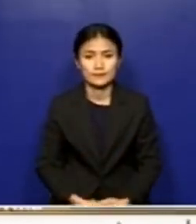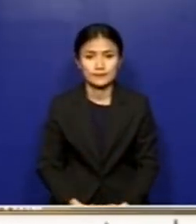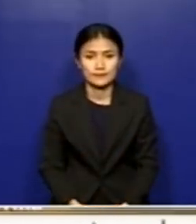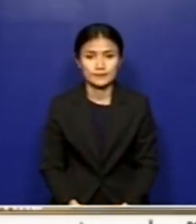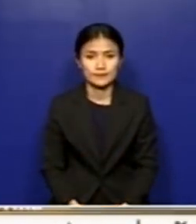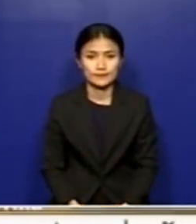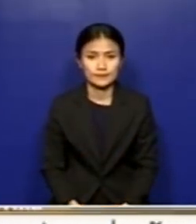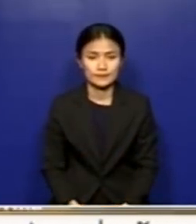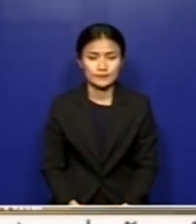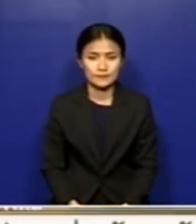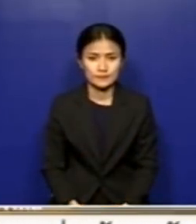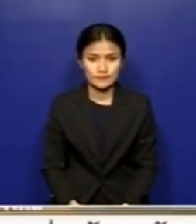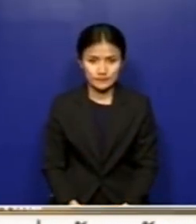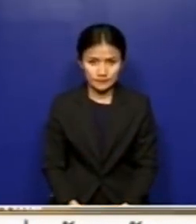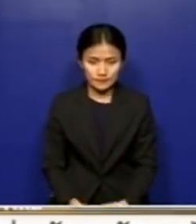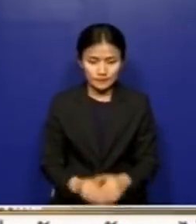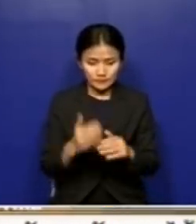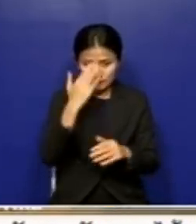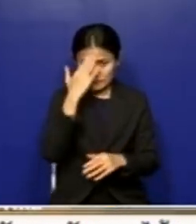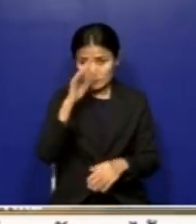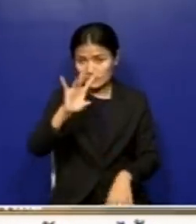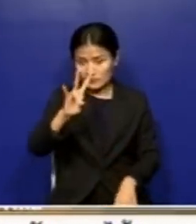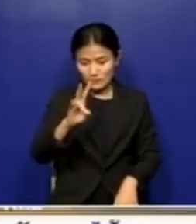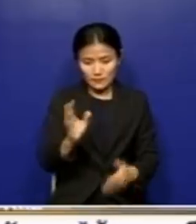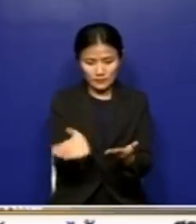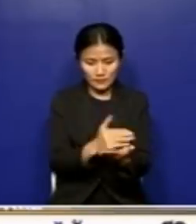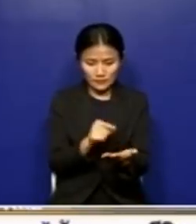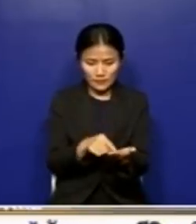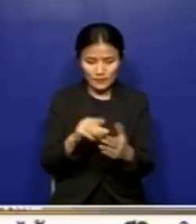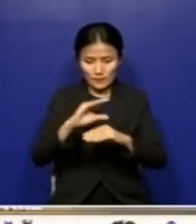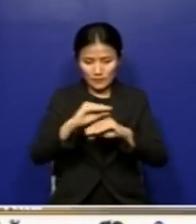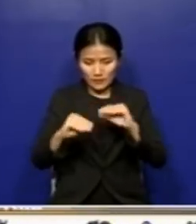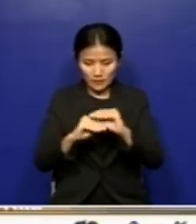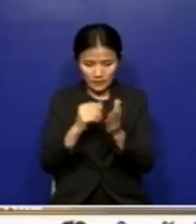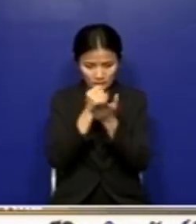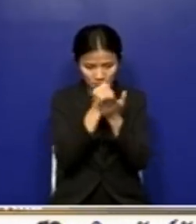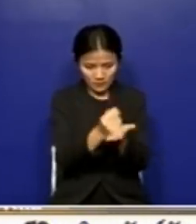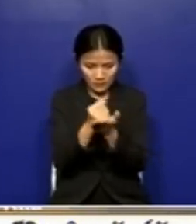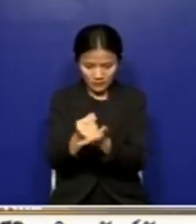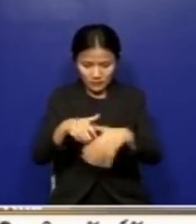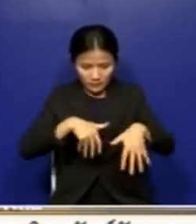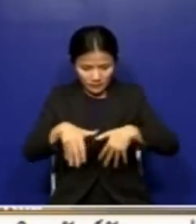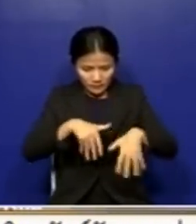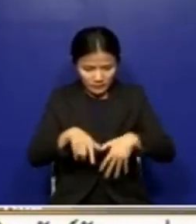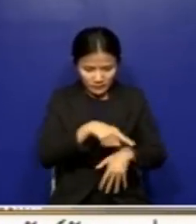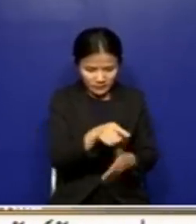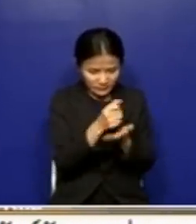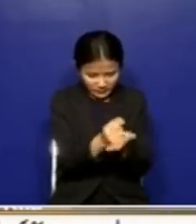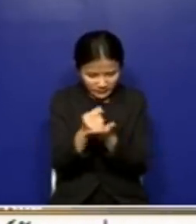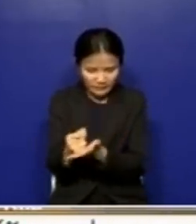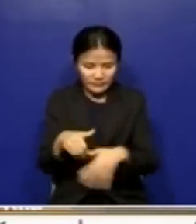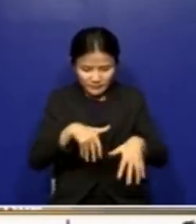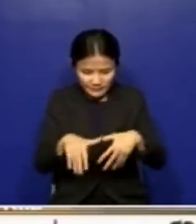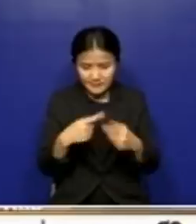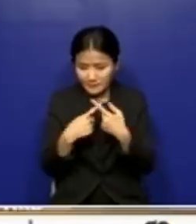อีกประเด็หนึ่นะคะในหนาที่ 7 โครงการนี้เขีนไ้ว่าช่วยเหอเยวยาชดเชยแ่ประชาชนแต่มีอยู่วักหน่ว่าไม่